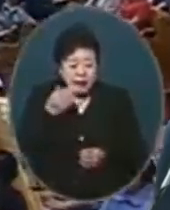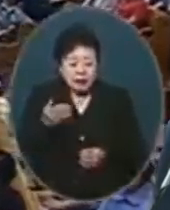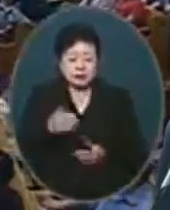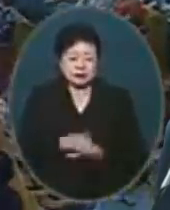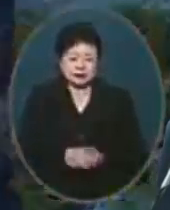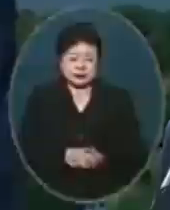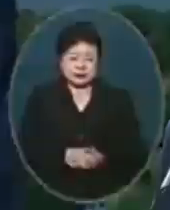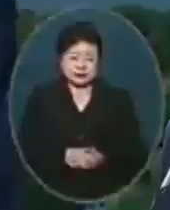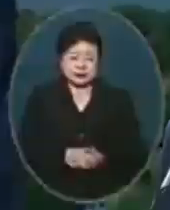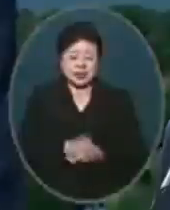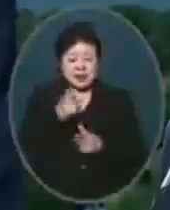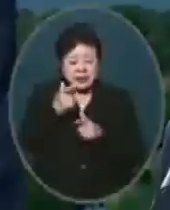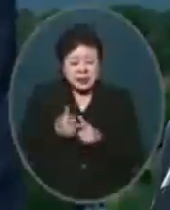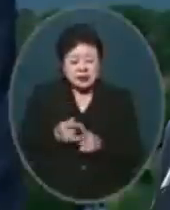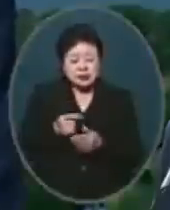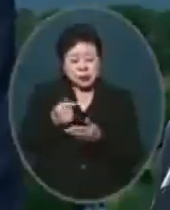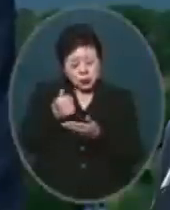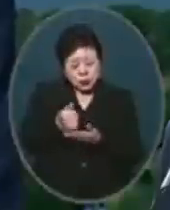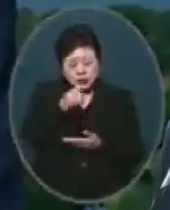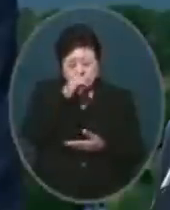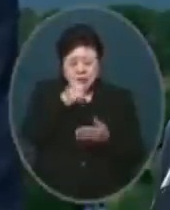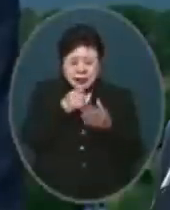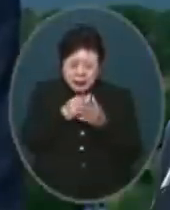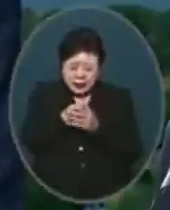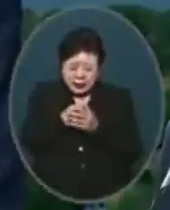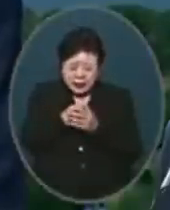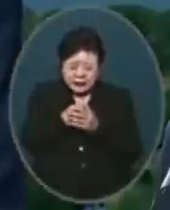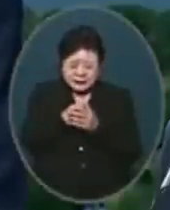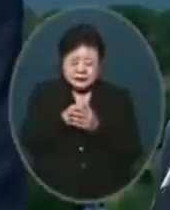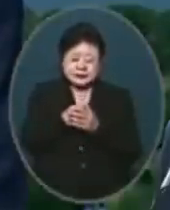여러분이 예수님을 모시고 있기 때문에